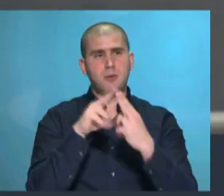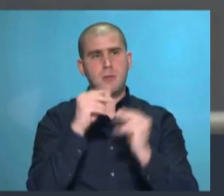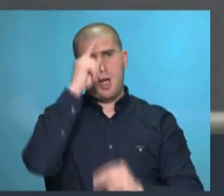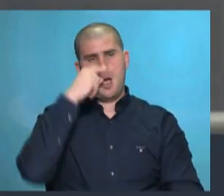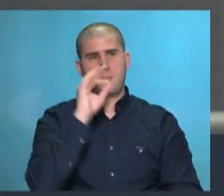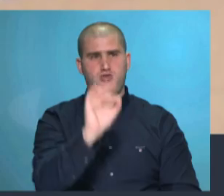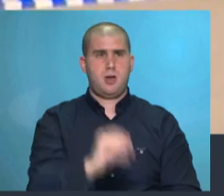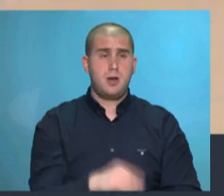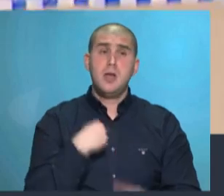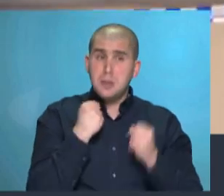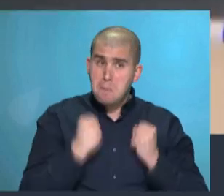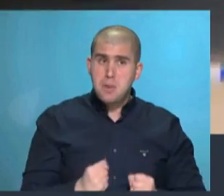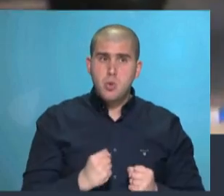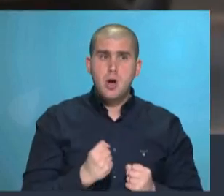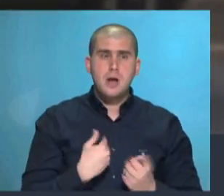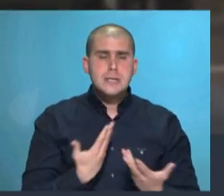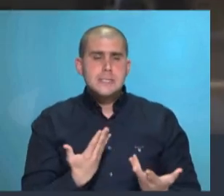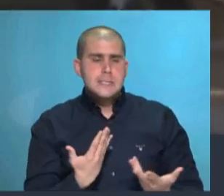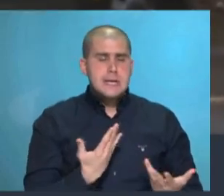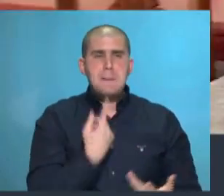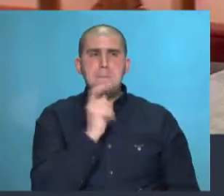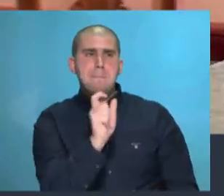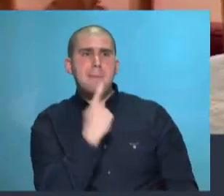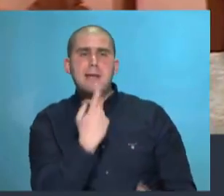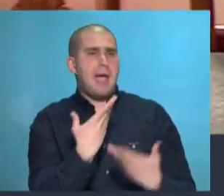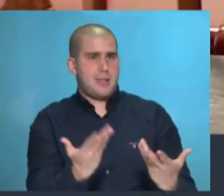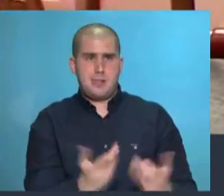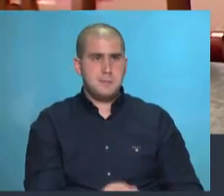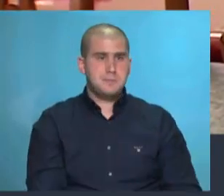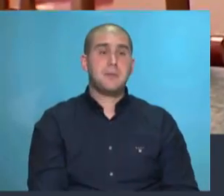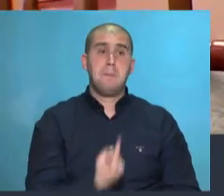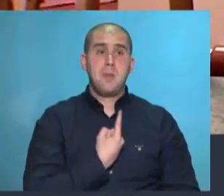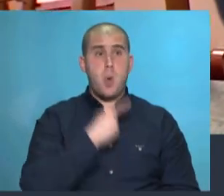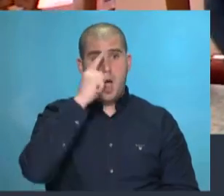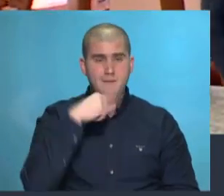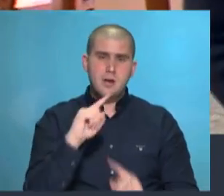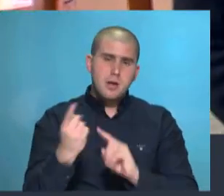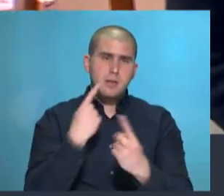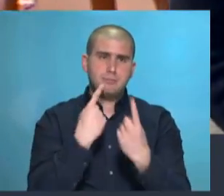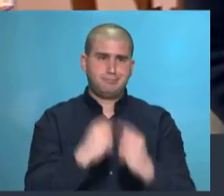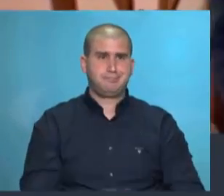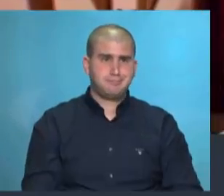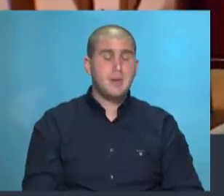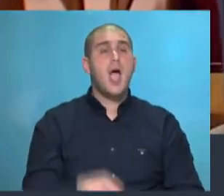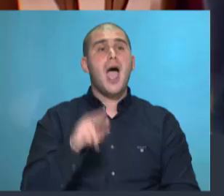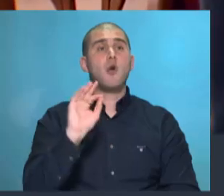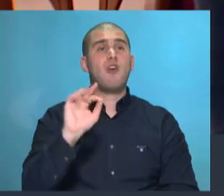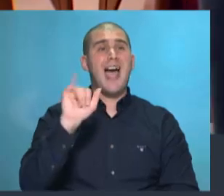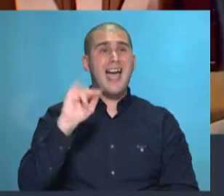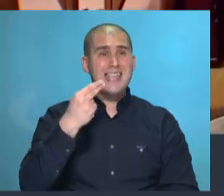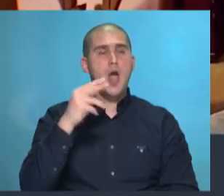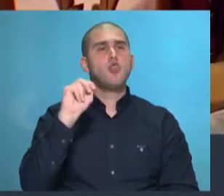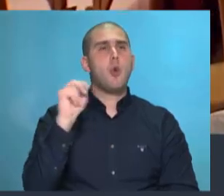father. The words will fail me, I'm sure, as one father to another. אחותה של איה, נור, שהגיעה